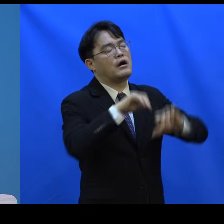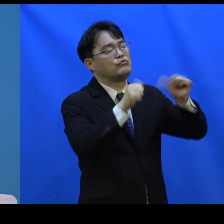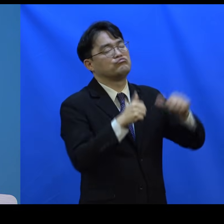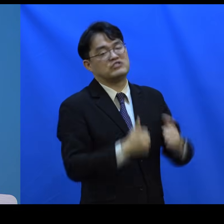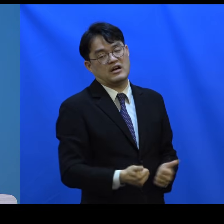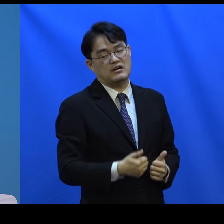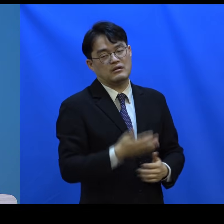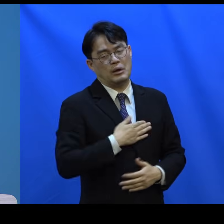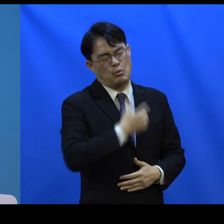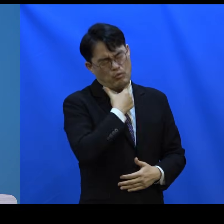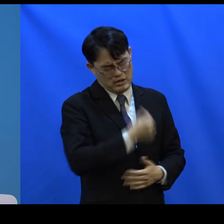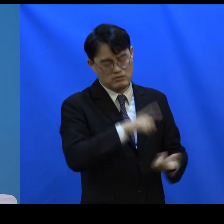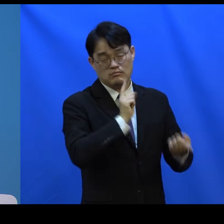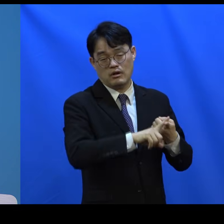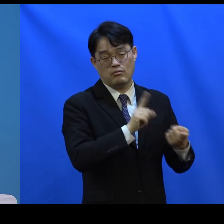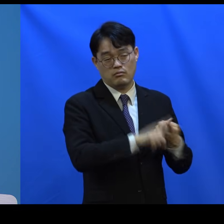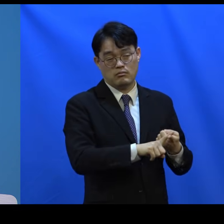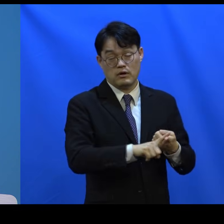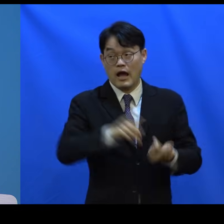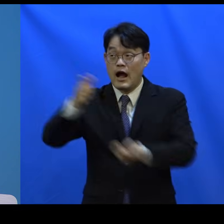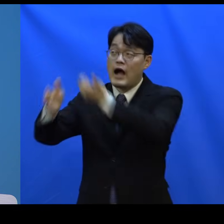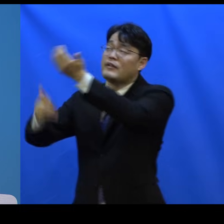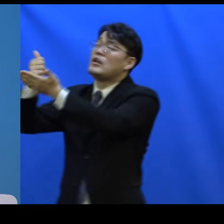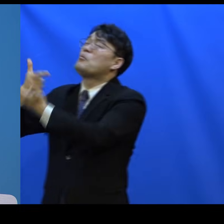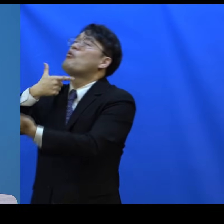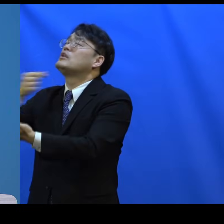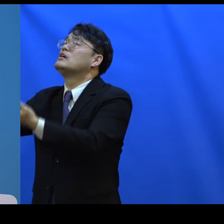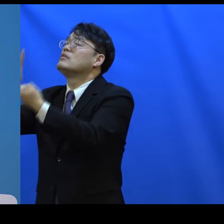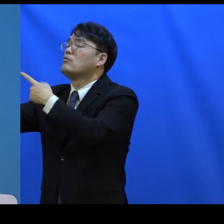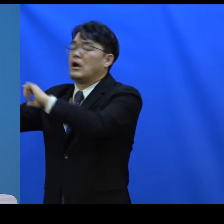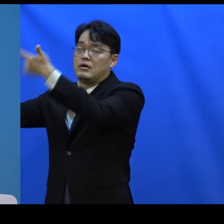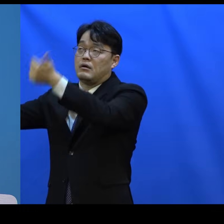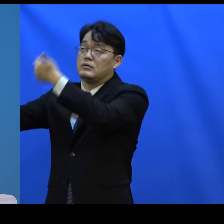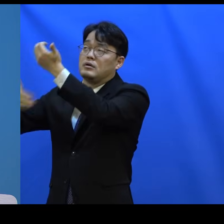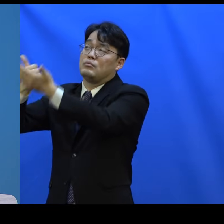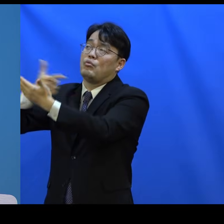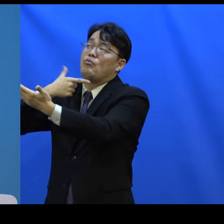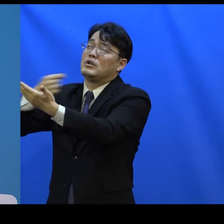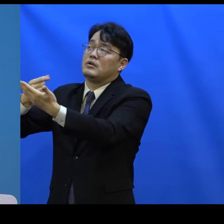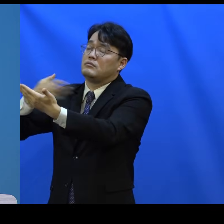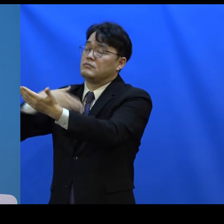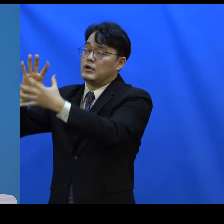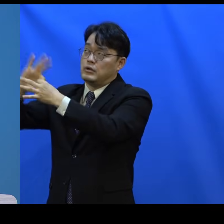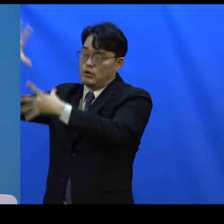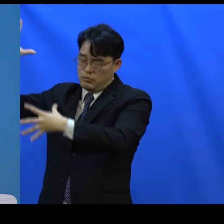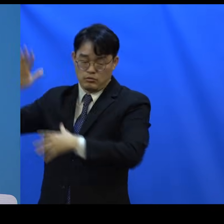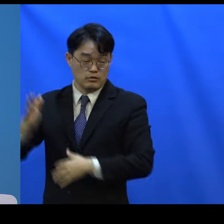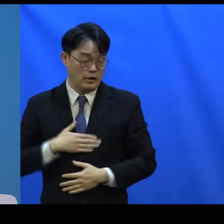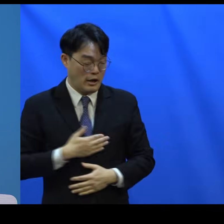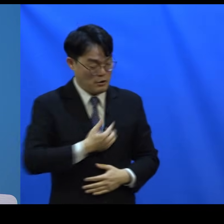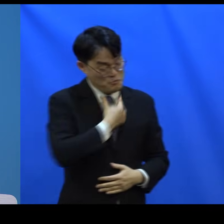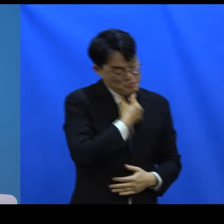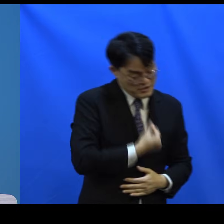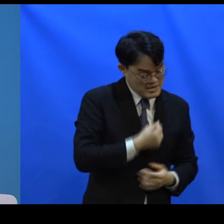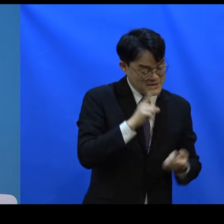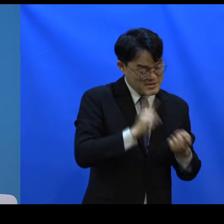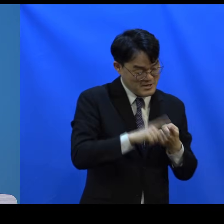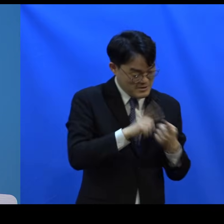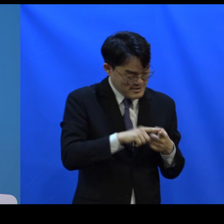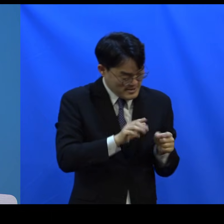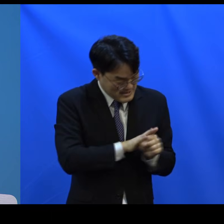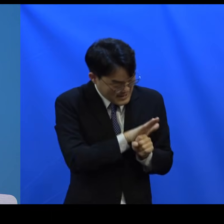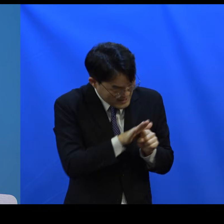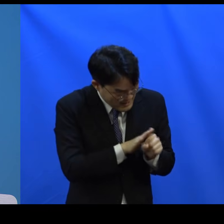뭘 묵상하고 바라보는 게 뭐냐는 겁니다. 여러분, 우리의 예배의 대상은 언제나 바뀔 수 있습니다. 하비 콕스라고 하는 유명한